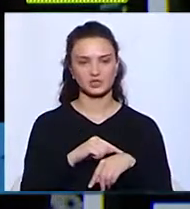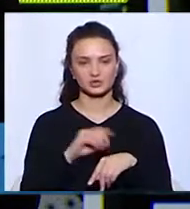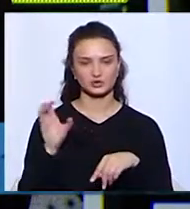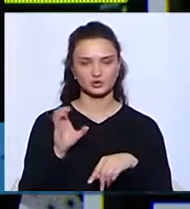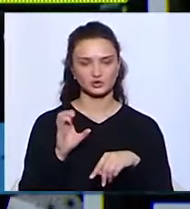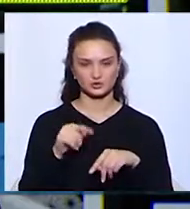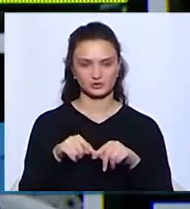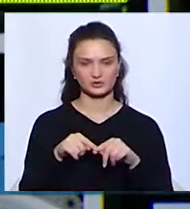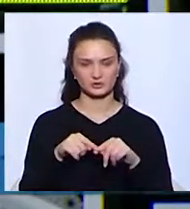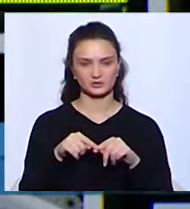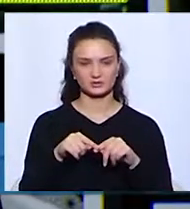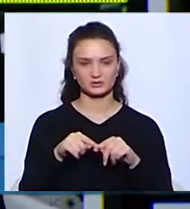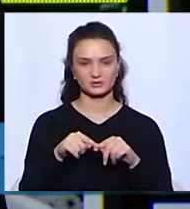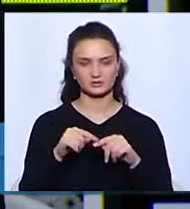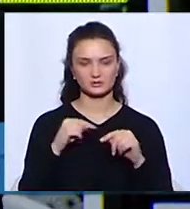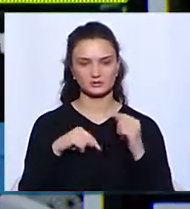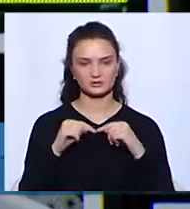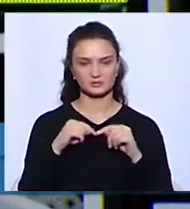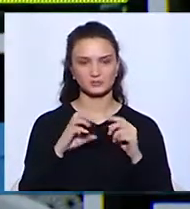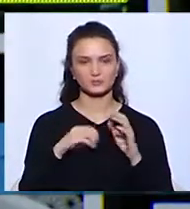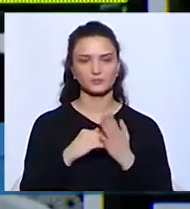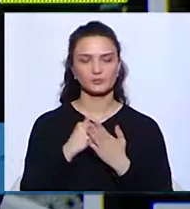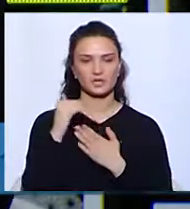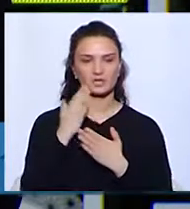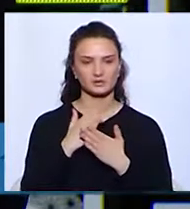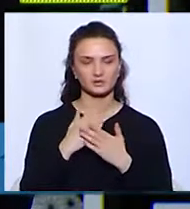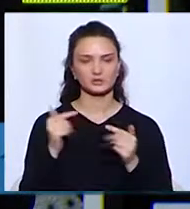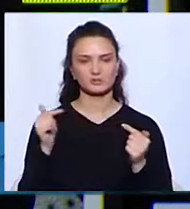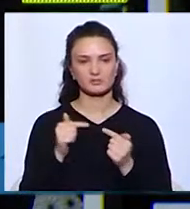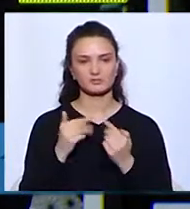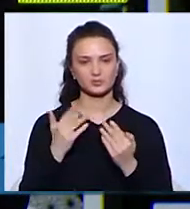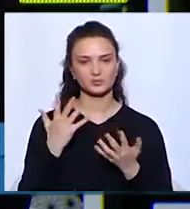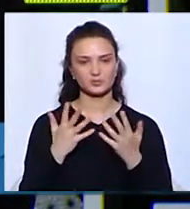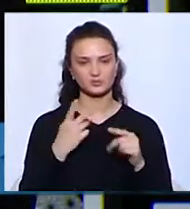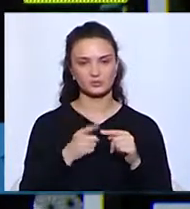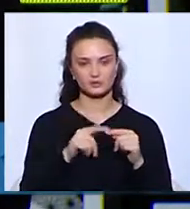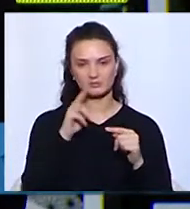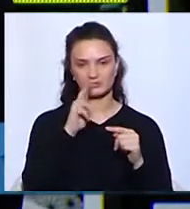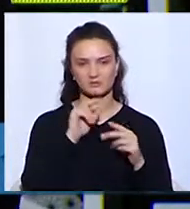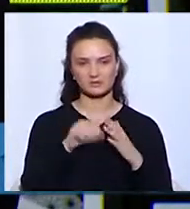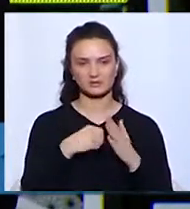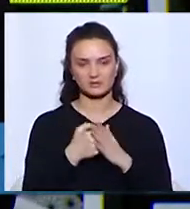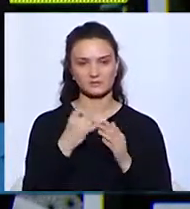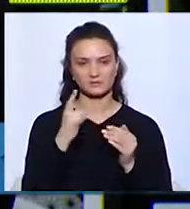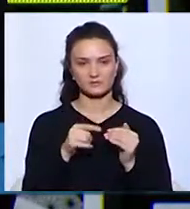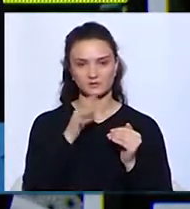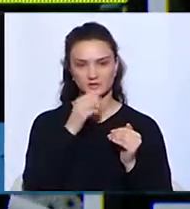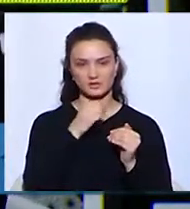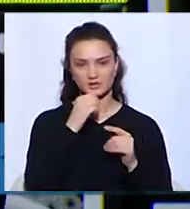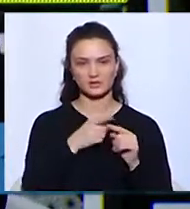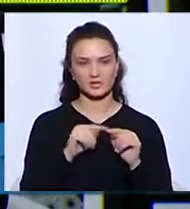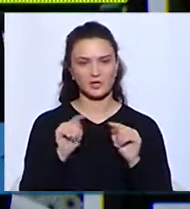განვითარდეს გაუწყლოება, ანუ დეჰიდრატაცია, მით უფრო მაღალია. შესაბამისად, თუ ეს სამთვემდე ასაკის ბავშვია,